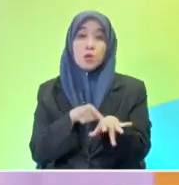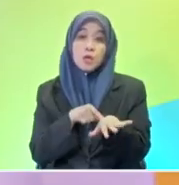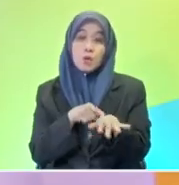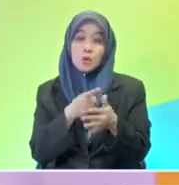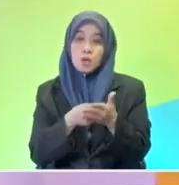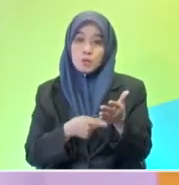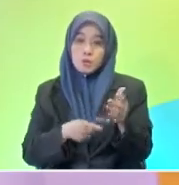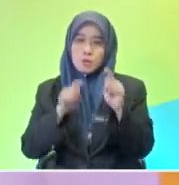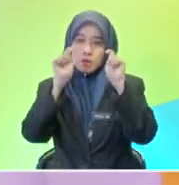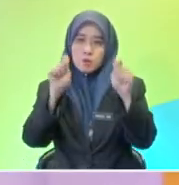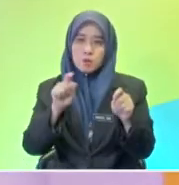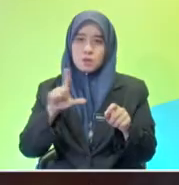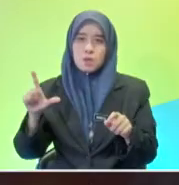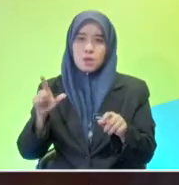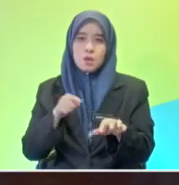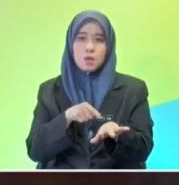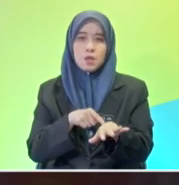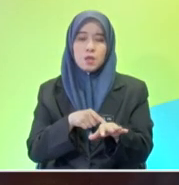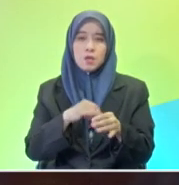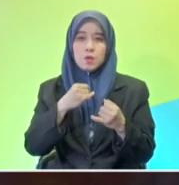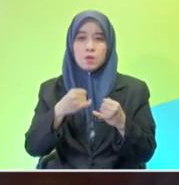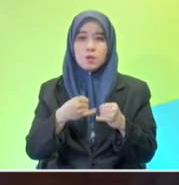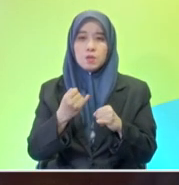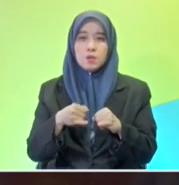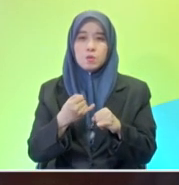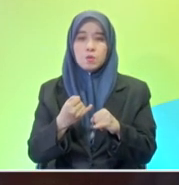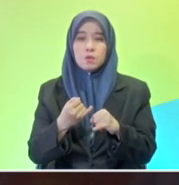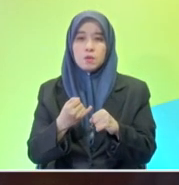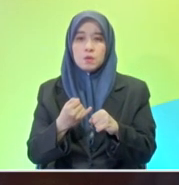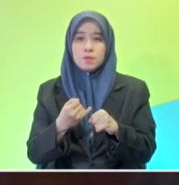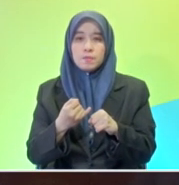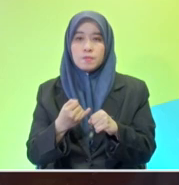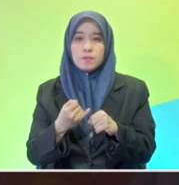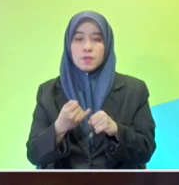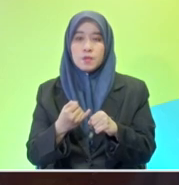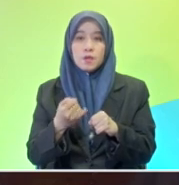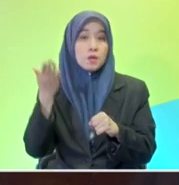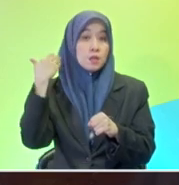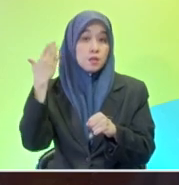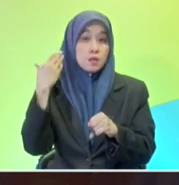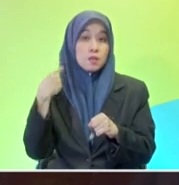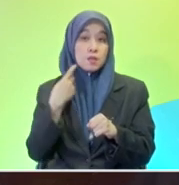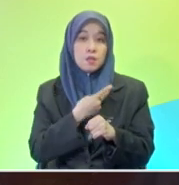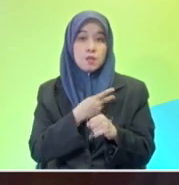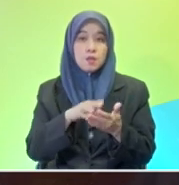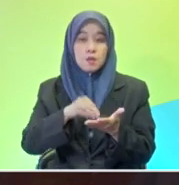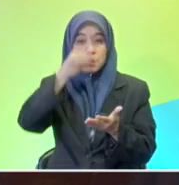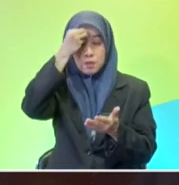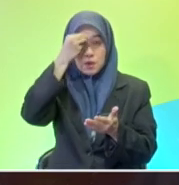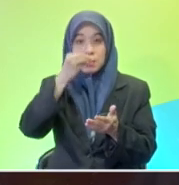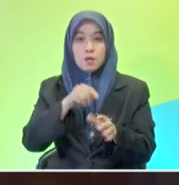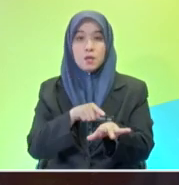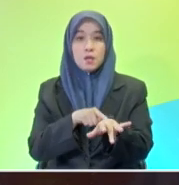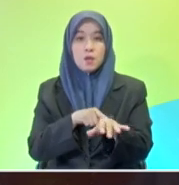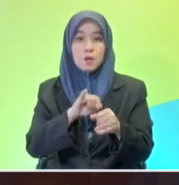mestilah daun jambu Betul tak betul bujo ciri tadi kita dah belajar tentang bentuk bujo ialah daun jambu okey Abang Kris